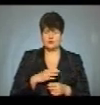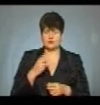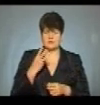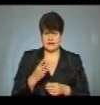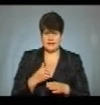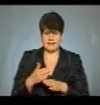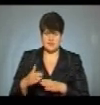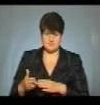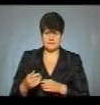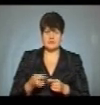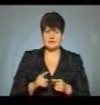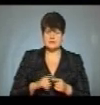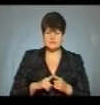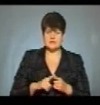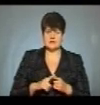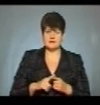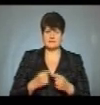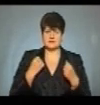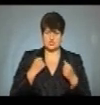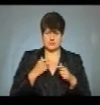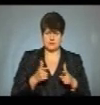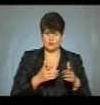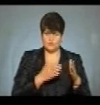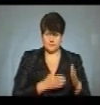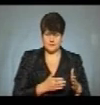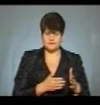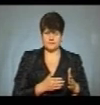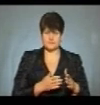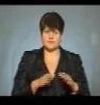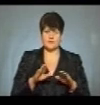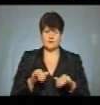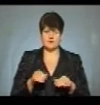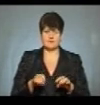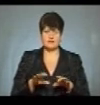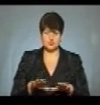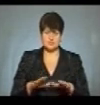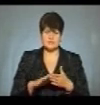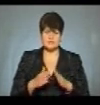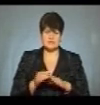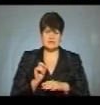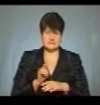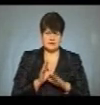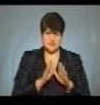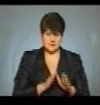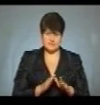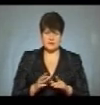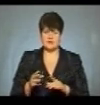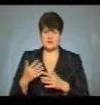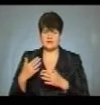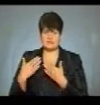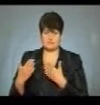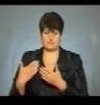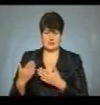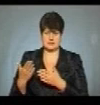це залік з фізичної підготовки, потім вирішення ситуаційної задачі і вже